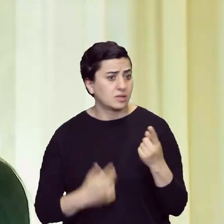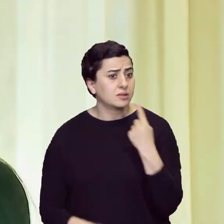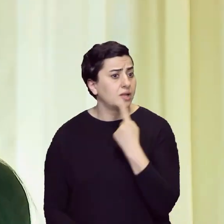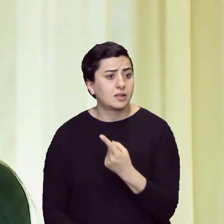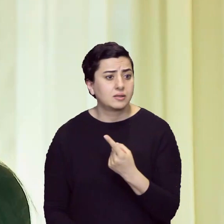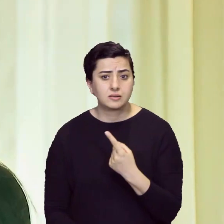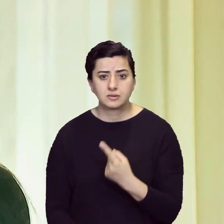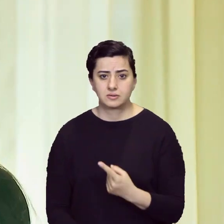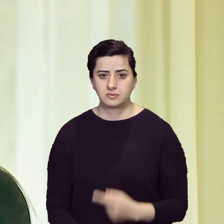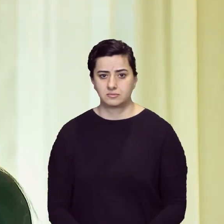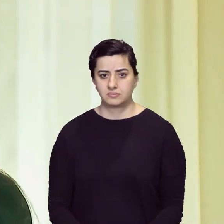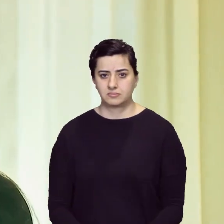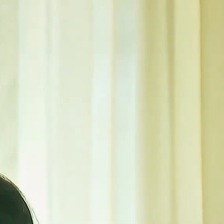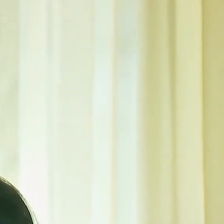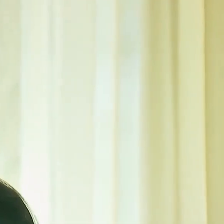dedim peki?